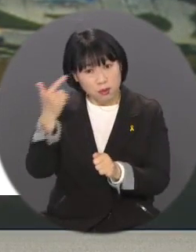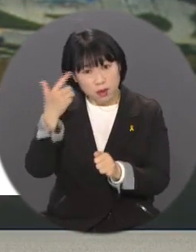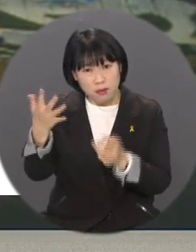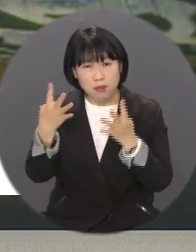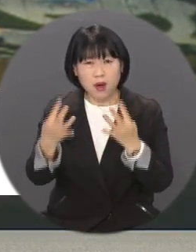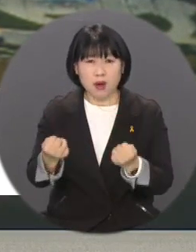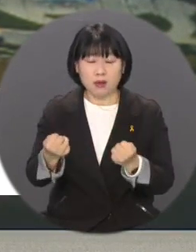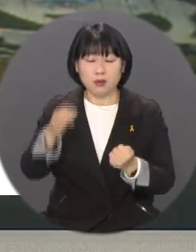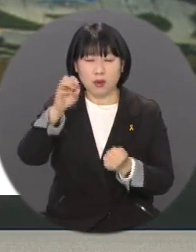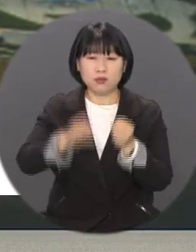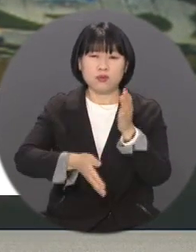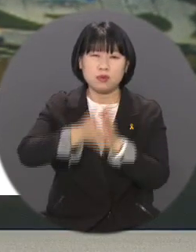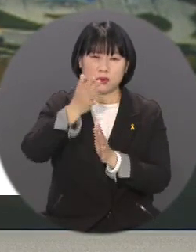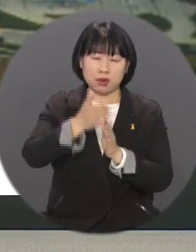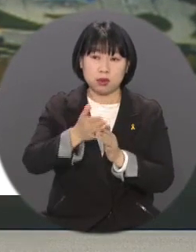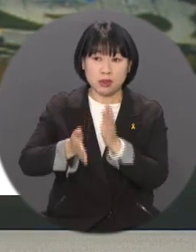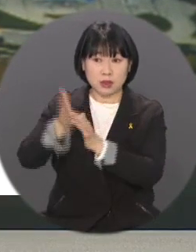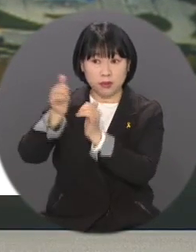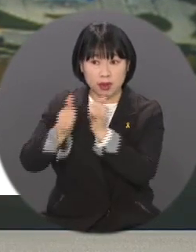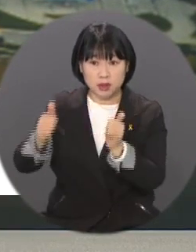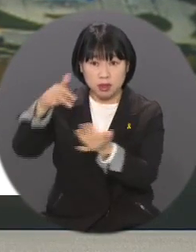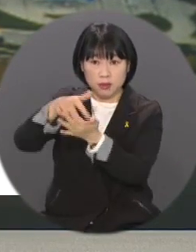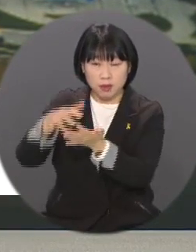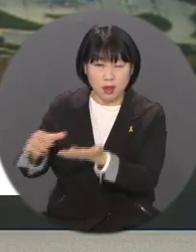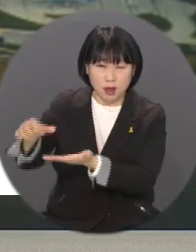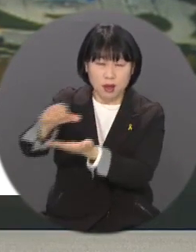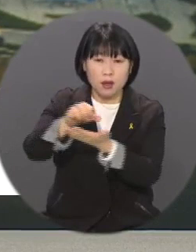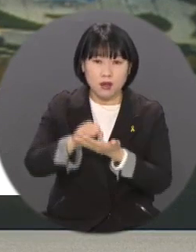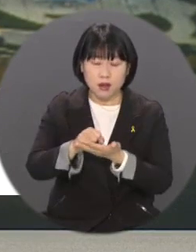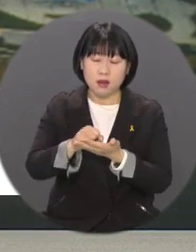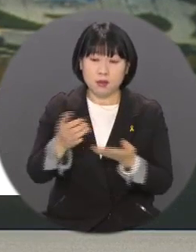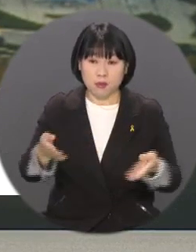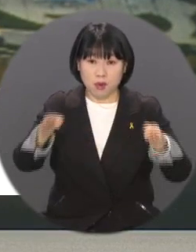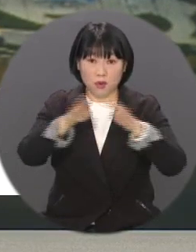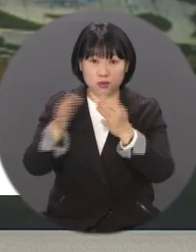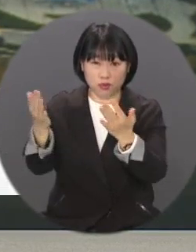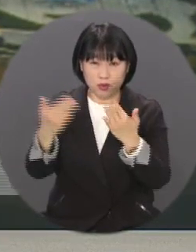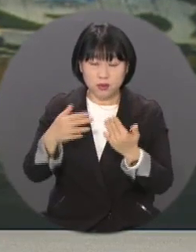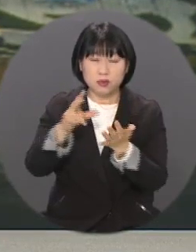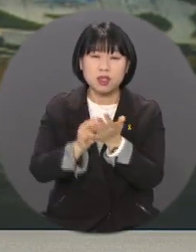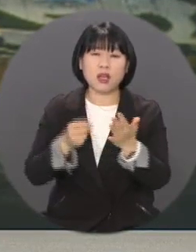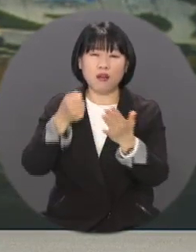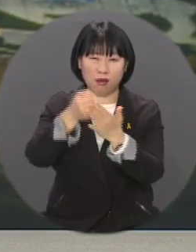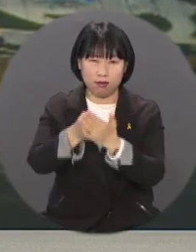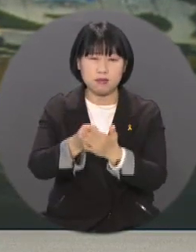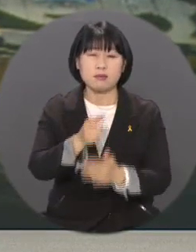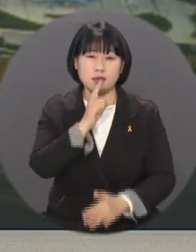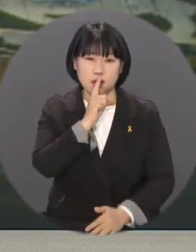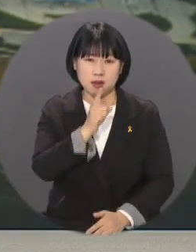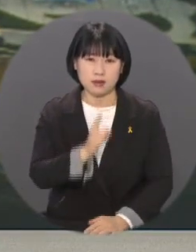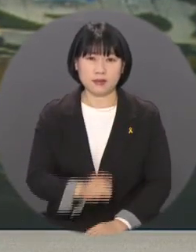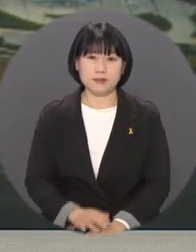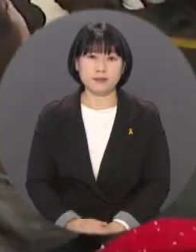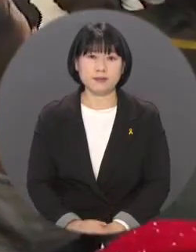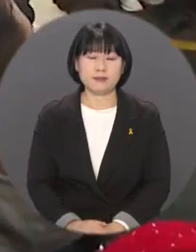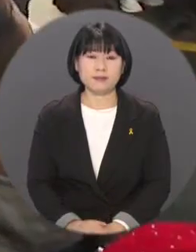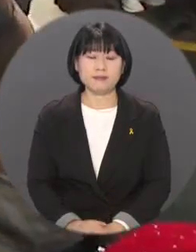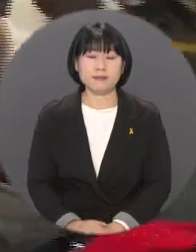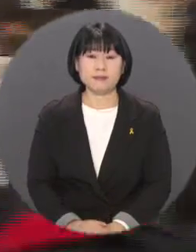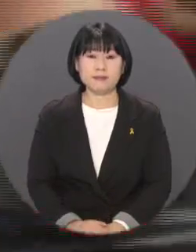다만 광주시는 시민 여론을 수렴해 쇼핑몰 유치 여부를 결정한다는 계획입니다. 보도에 김영찬 기자입니다.